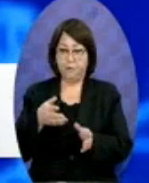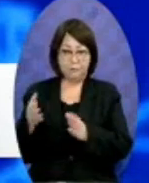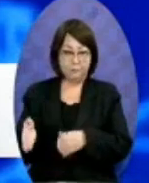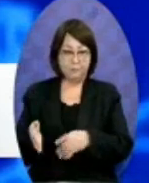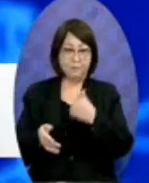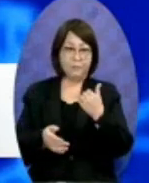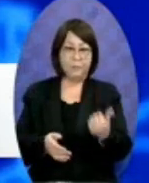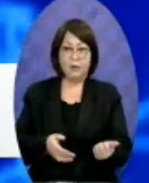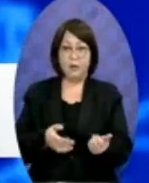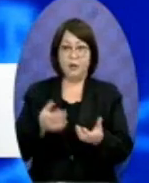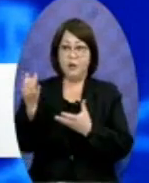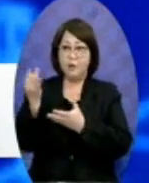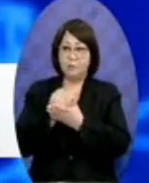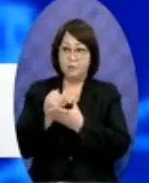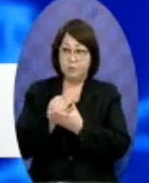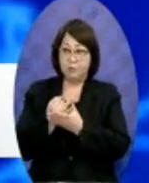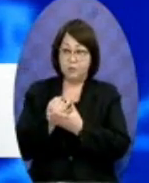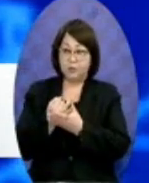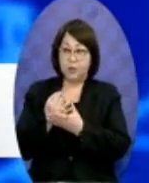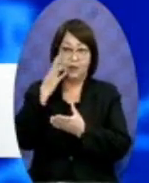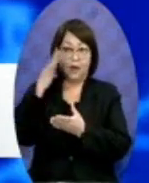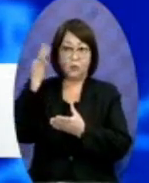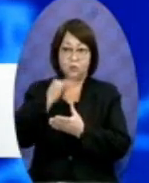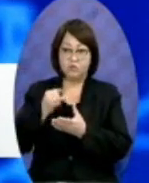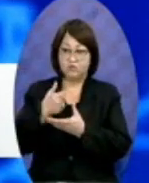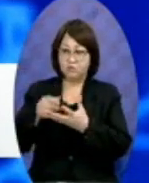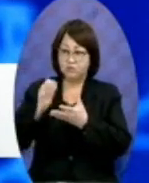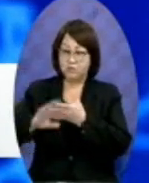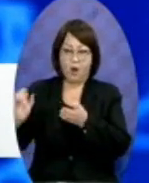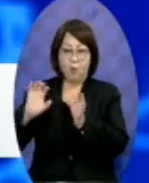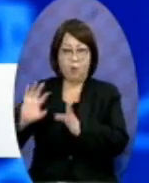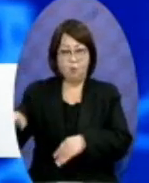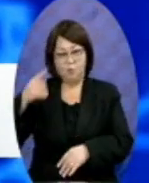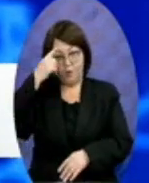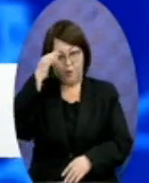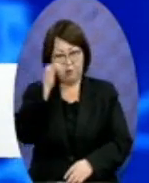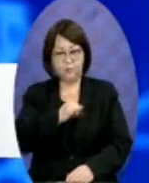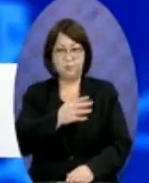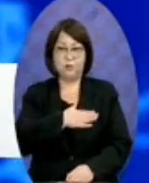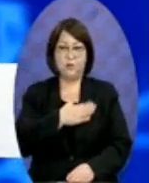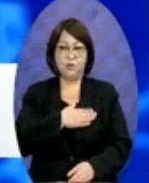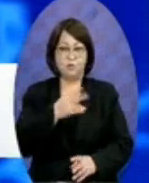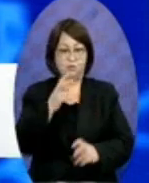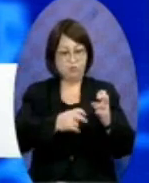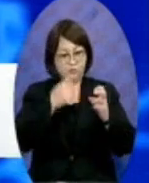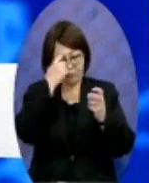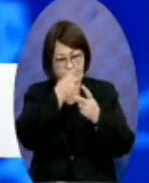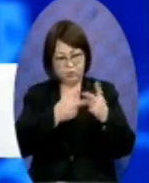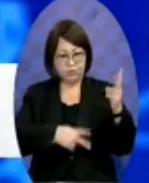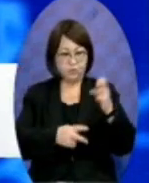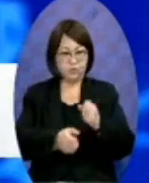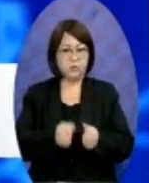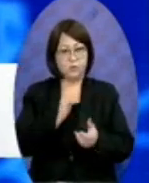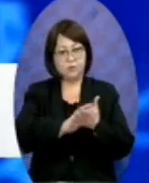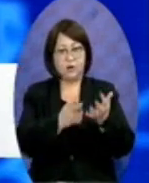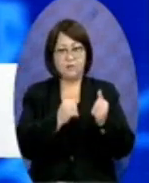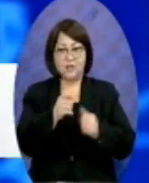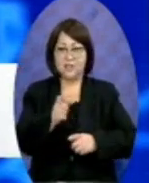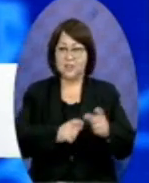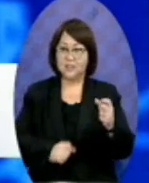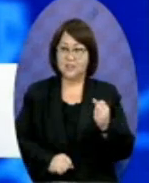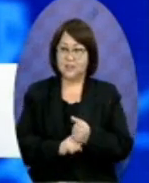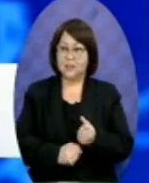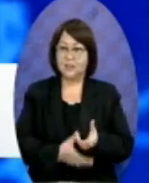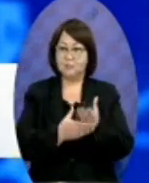импортын бүтээгдэхүүнийг орлох үйлдвэрлэлд хэрвээ зориулах юм бол илүү одоо үйлдвэрлэл нэмэгдэх замаар эдийн засга дэмжих юм бас нэгэн боломж байгааг эдийн засаг